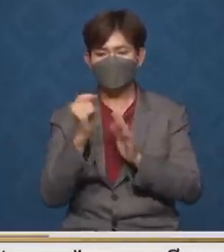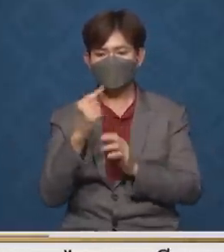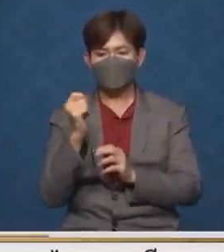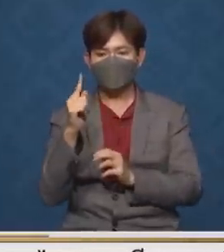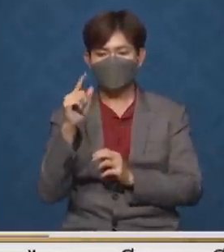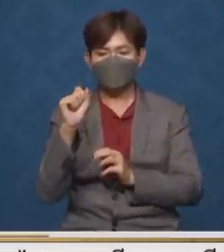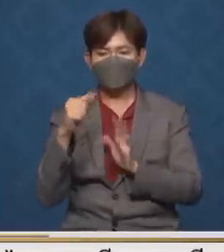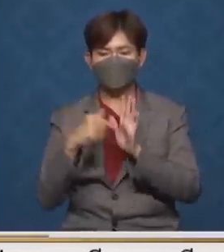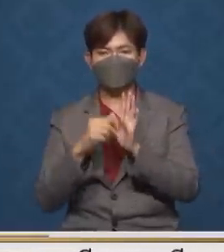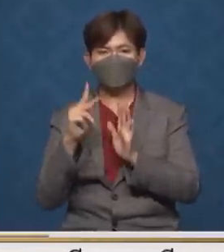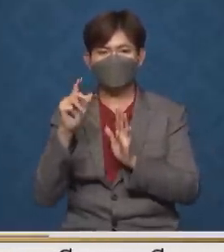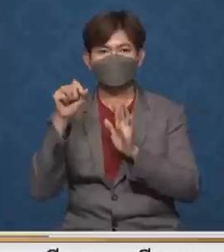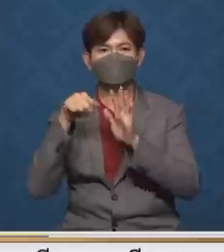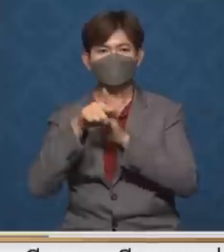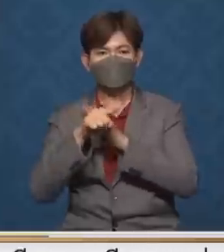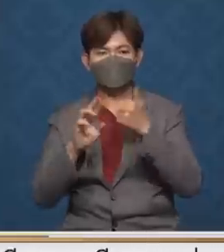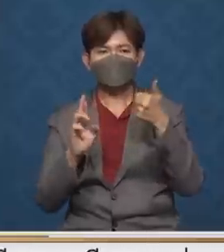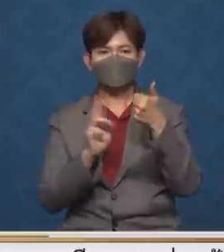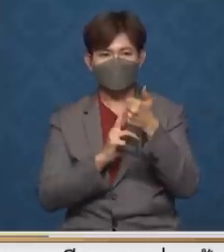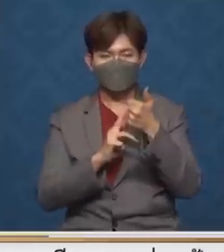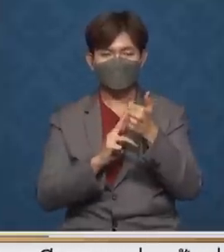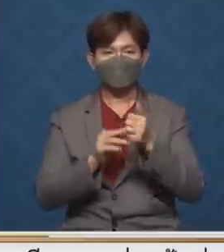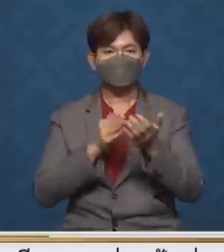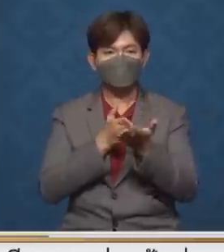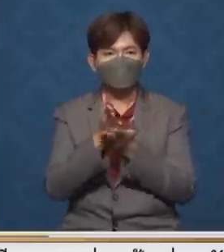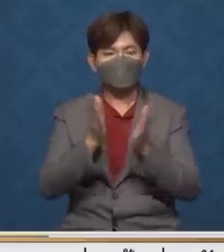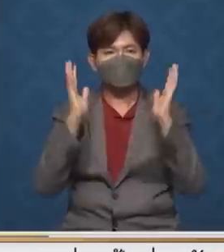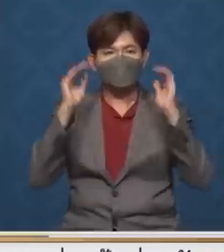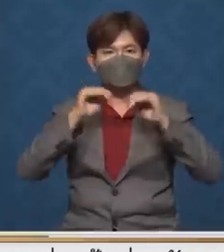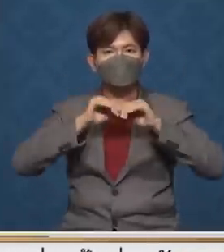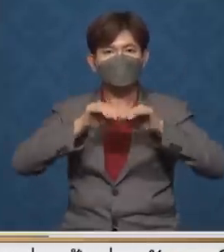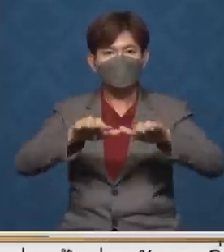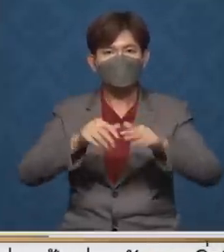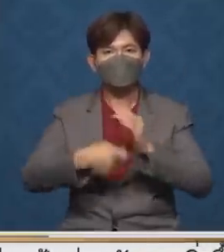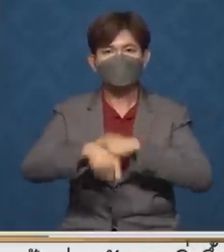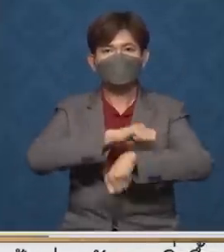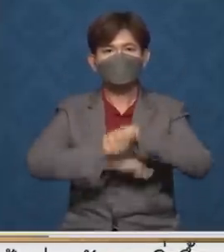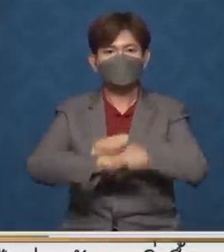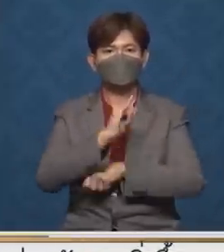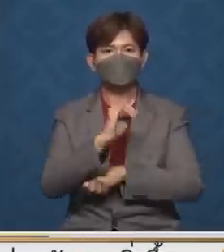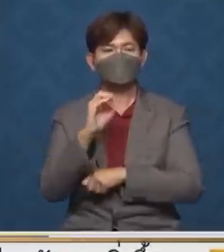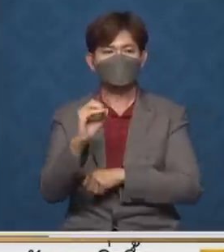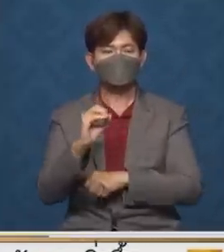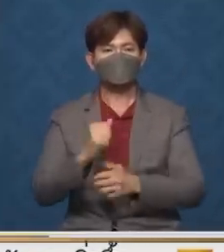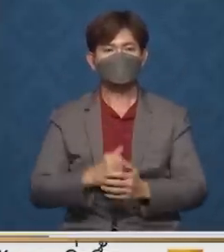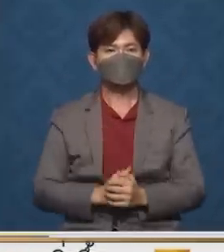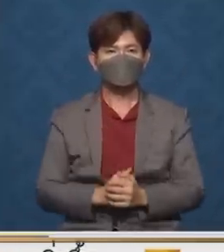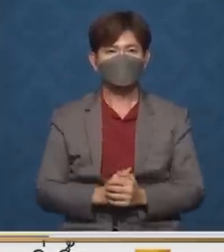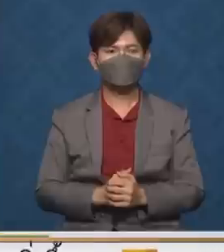ทักรองผู้บนวยการศู์ปิบัิการสารัสนเทศหรือปฏิบัิการ IOนี่ Number One เลย